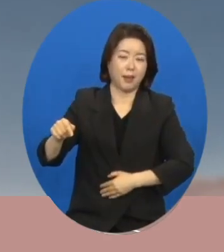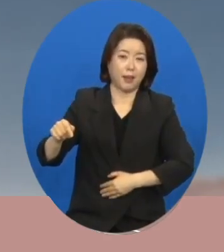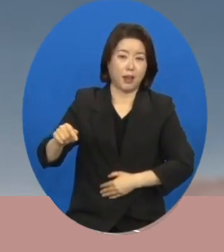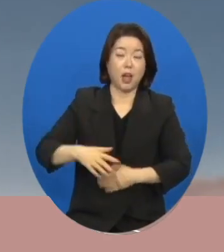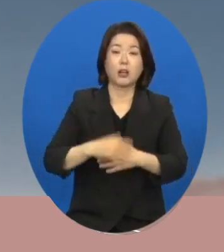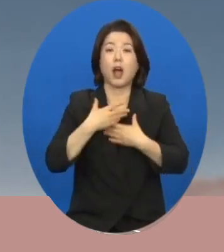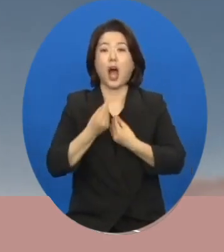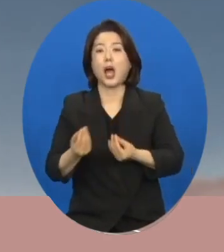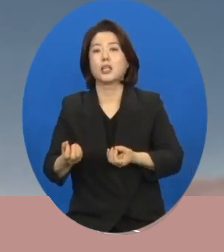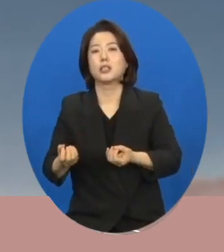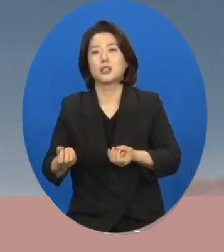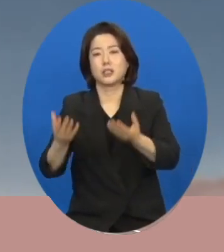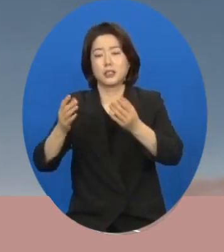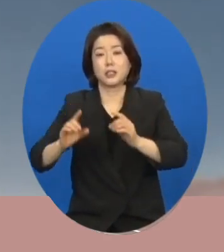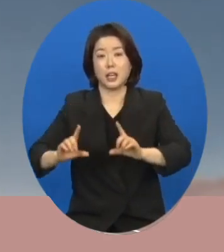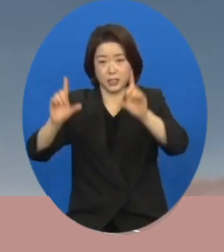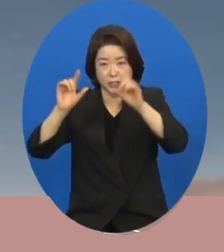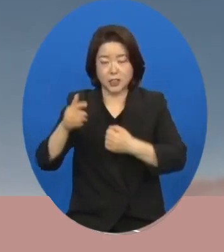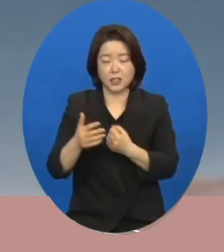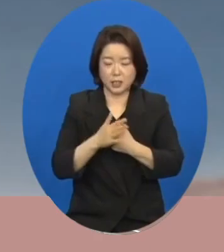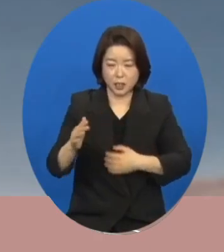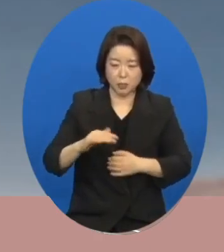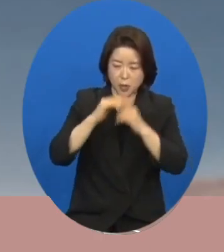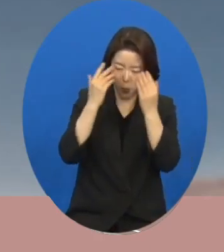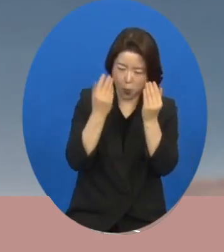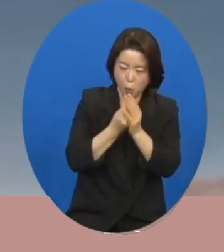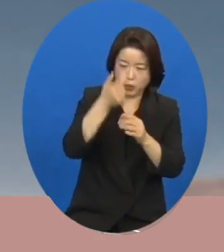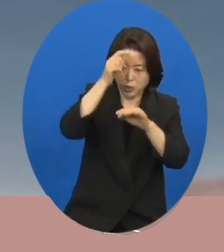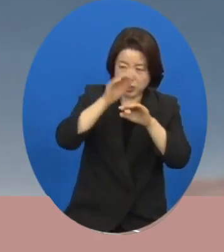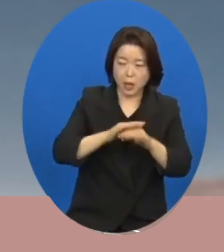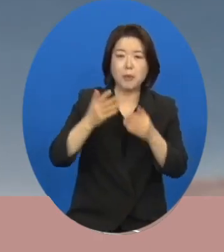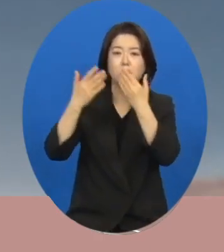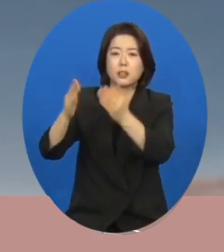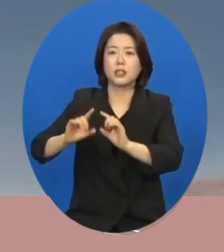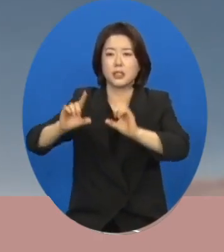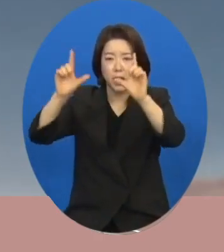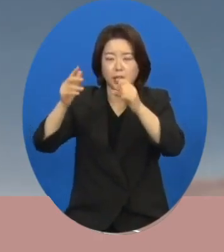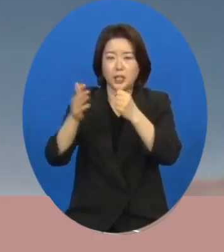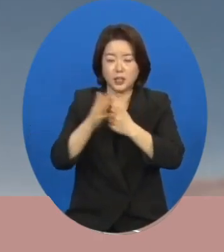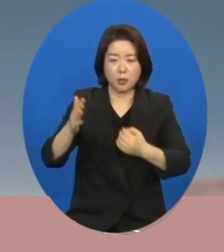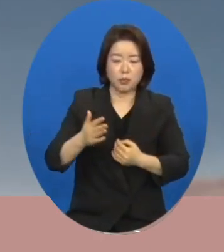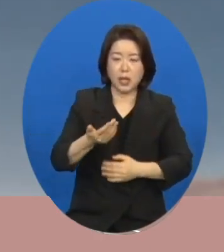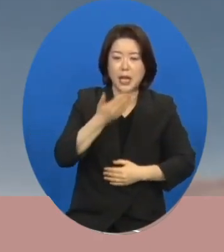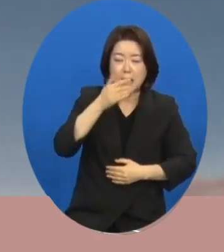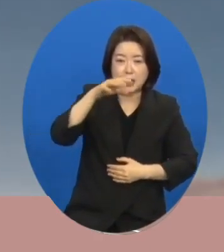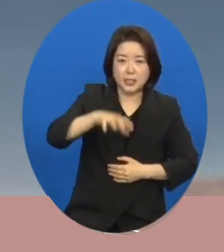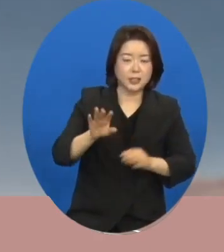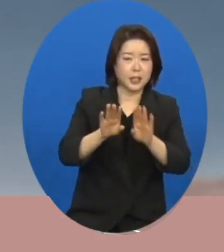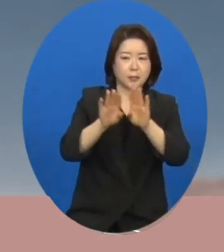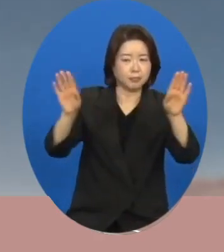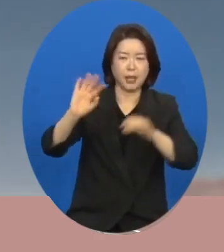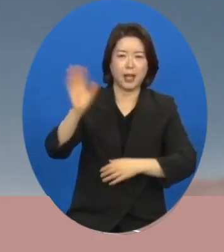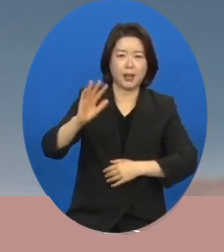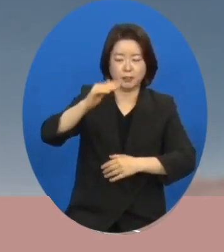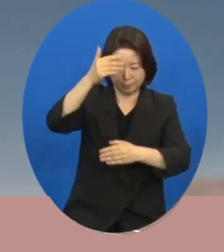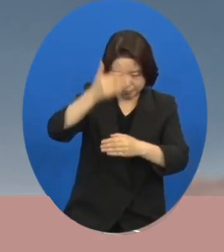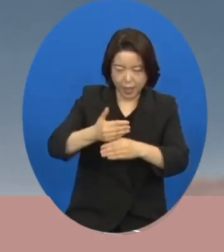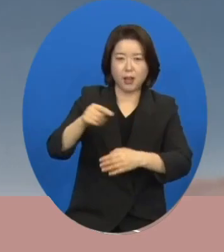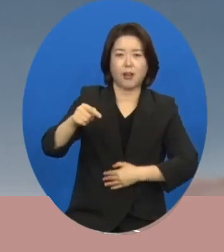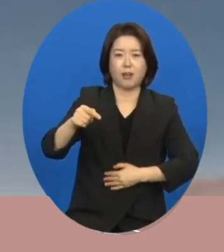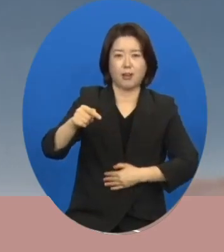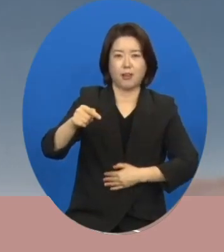그날은 주님께 온전히 예배드리는 날 그렇게 결단을 하고 딱 닫은 거예요 이해는 안 되죠 여러분